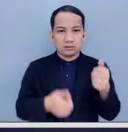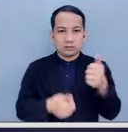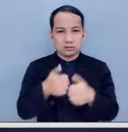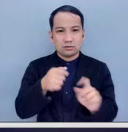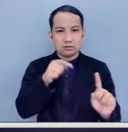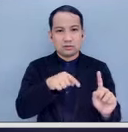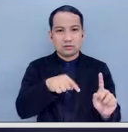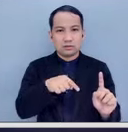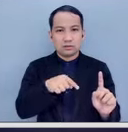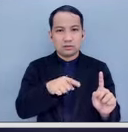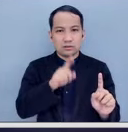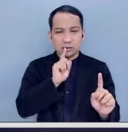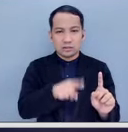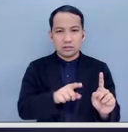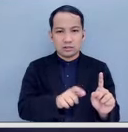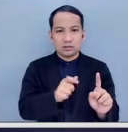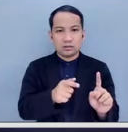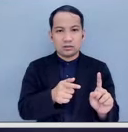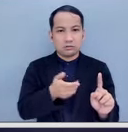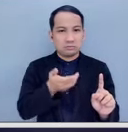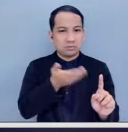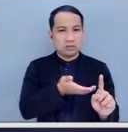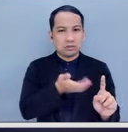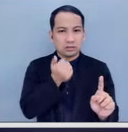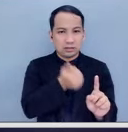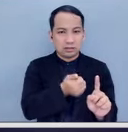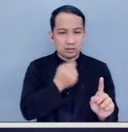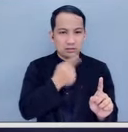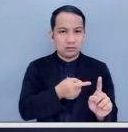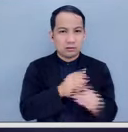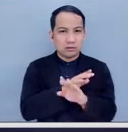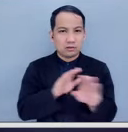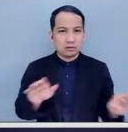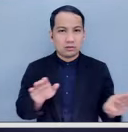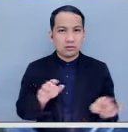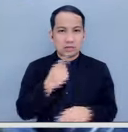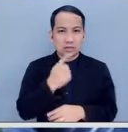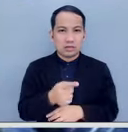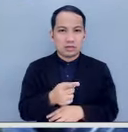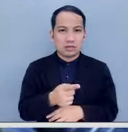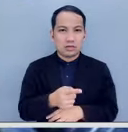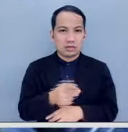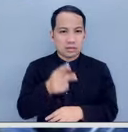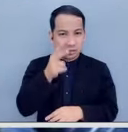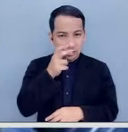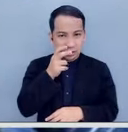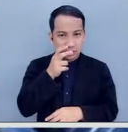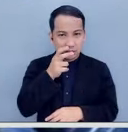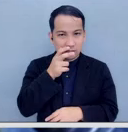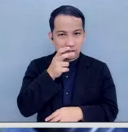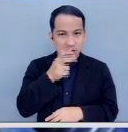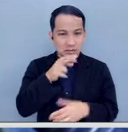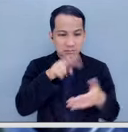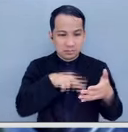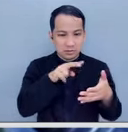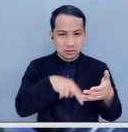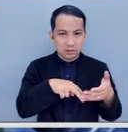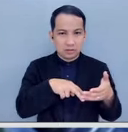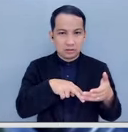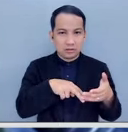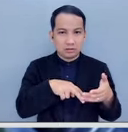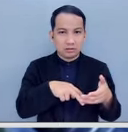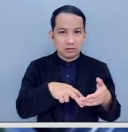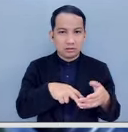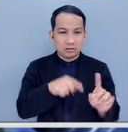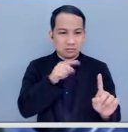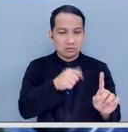iyong pinalabas na pahayag na ayaw mong may naririnig at Nababasa na para sa iyo